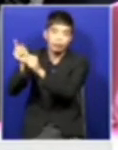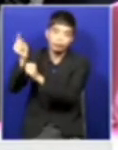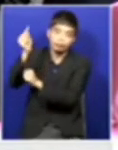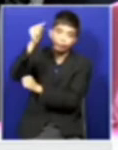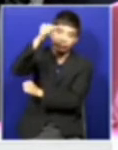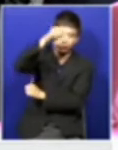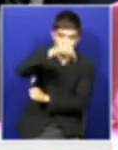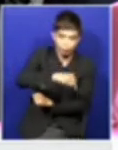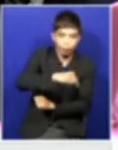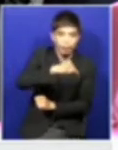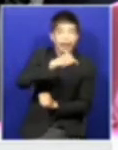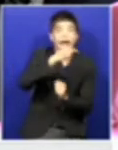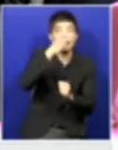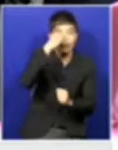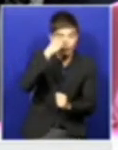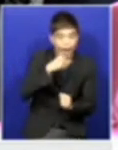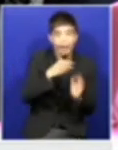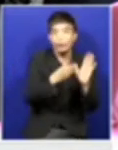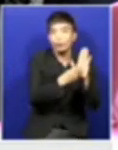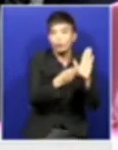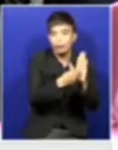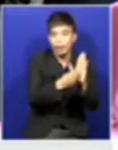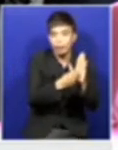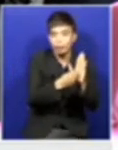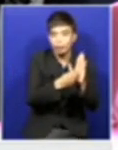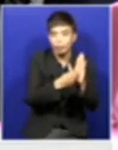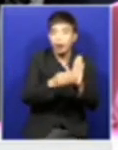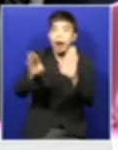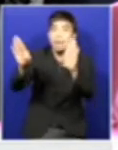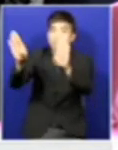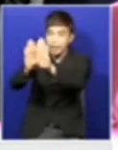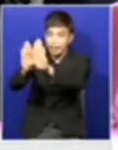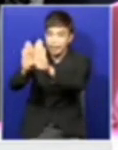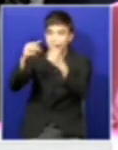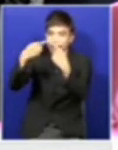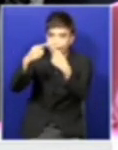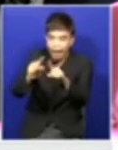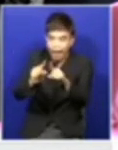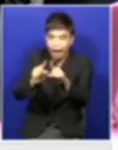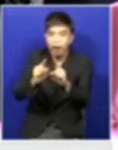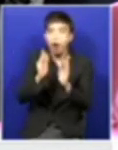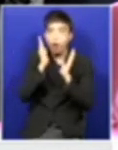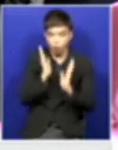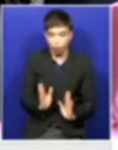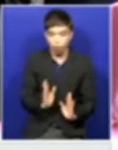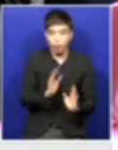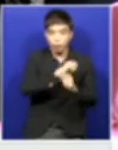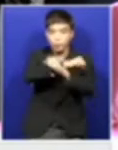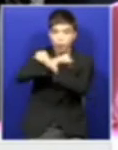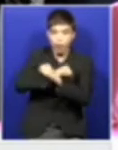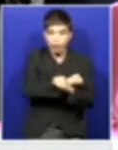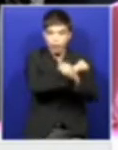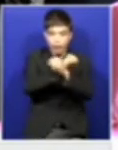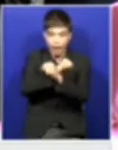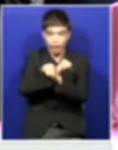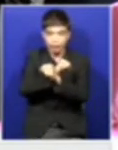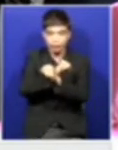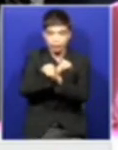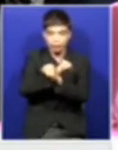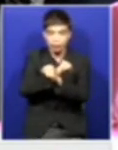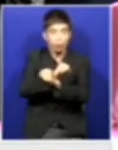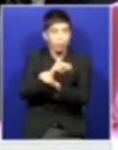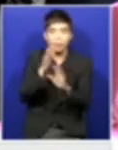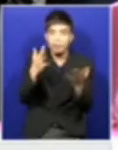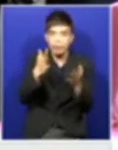วันนี้ท่านปิดเมืองแต่ท่านไม่กักตัวท่านก็ปล่อยให้ห่าไปที่หมอชิดครับไปที่หัวลำโพงก็ไปกระจายทั่วประเท